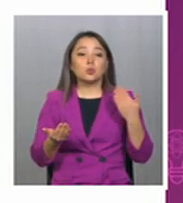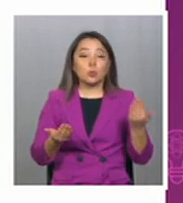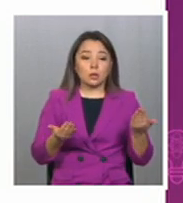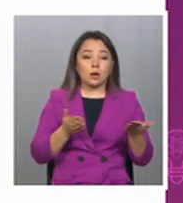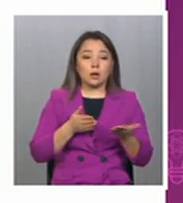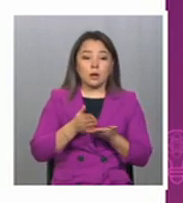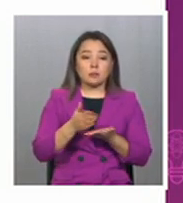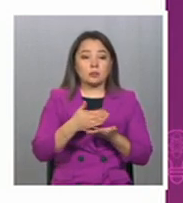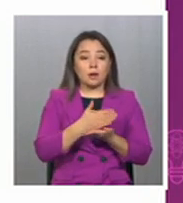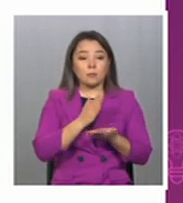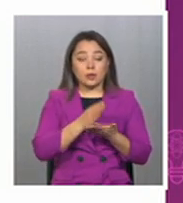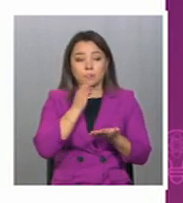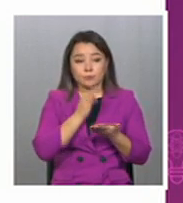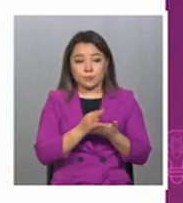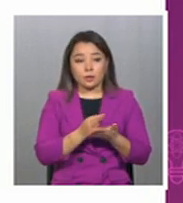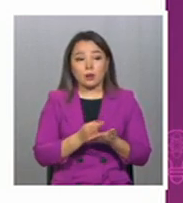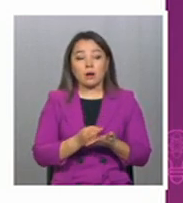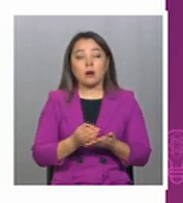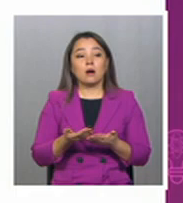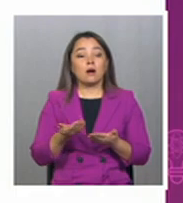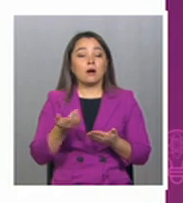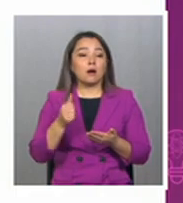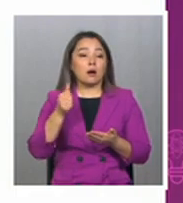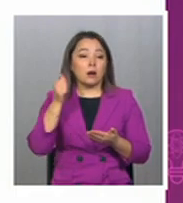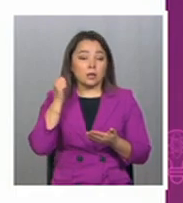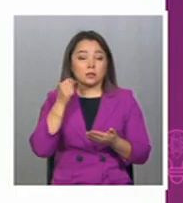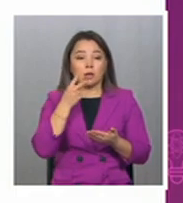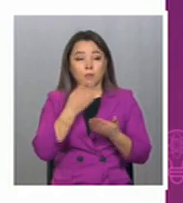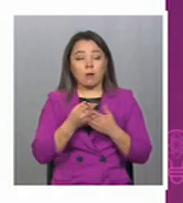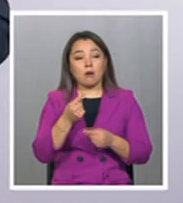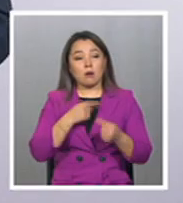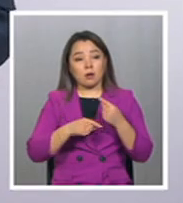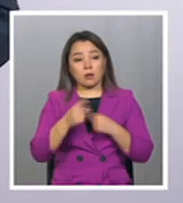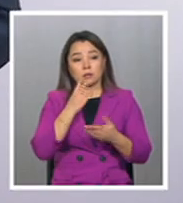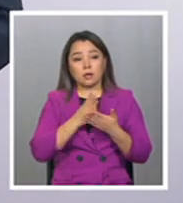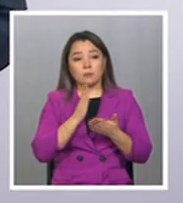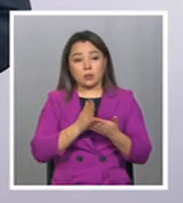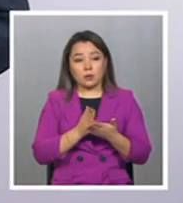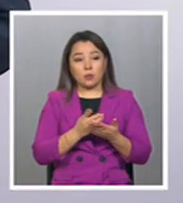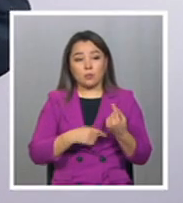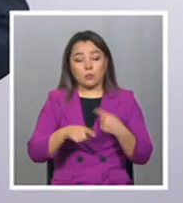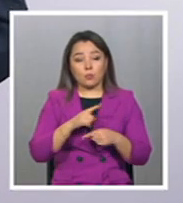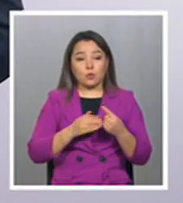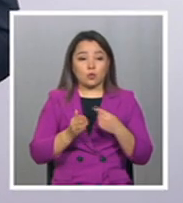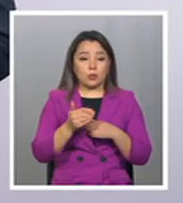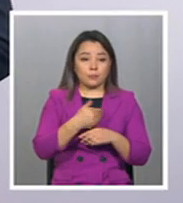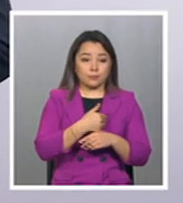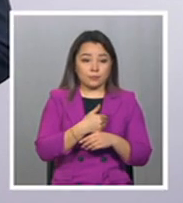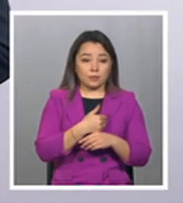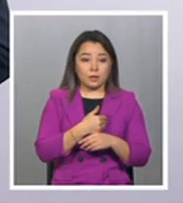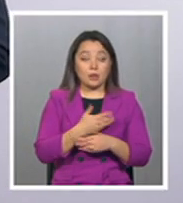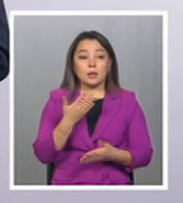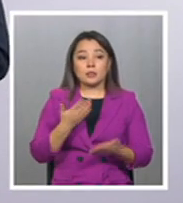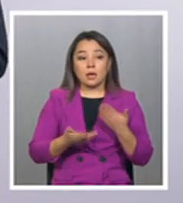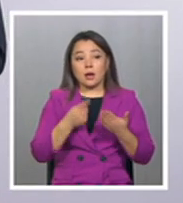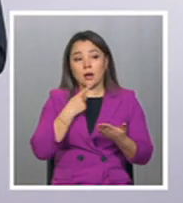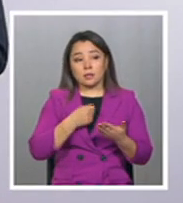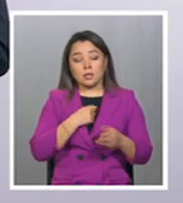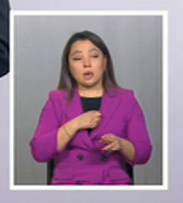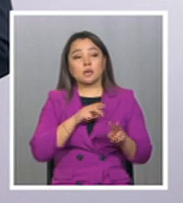қарайды, артына бұрылып, кері қайтады. Егер әскери